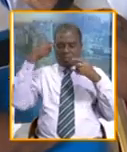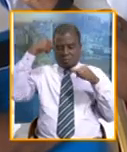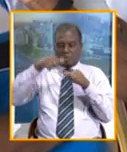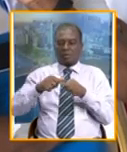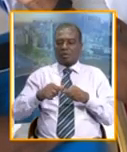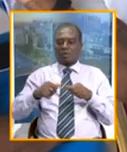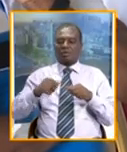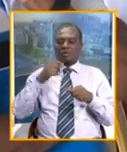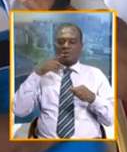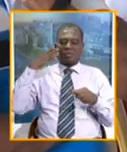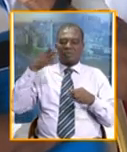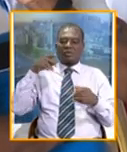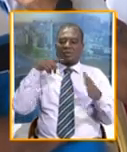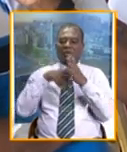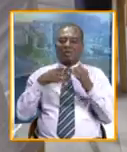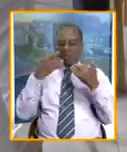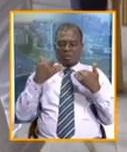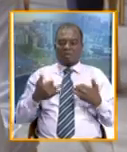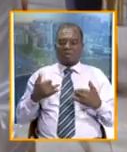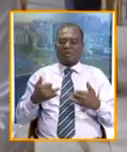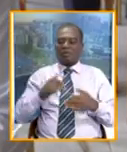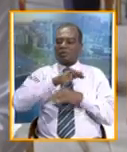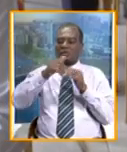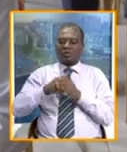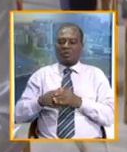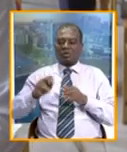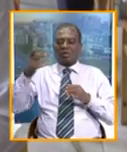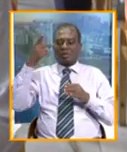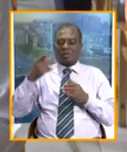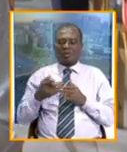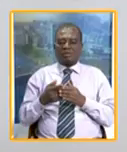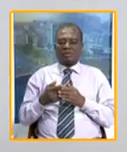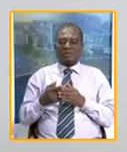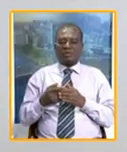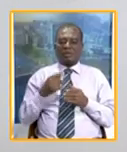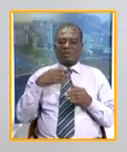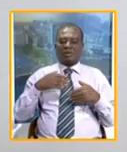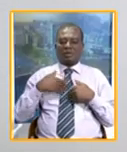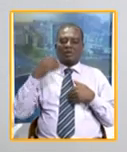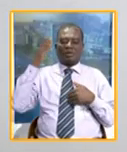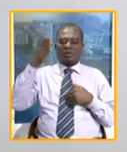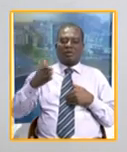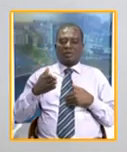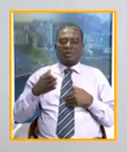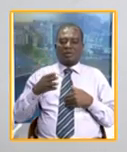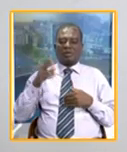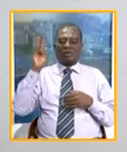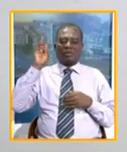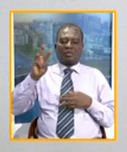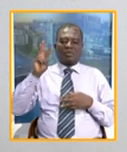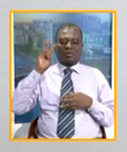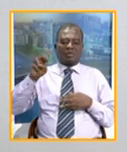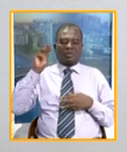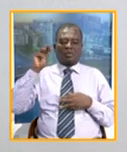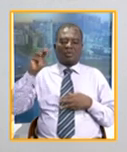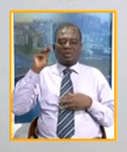gouvernement sera aussi marqué par la présence de l'ensemble de la classe politique ivoirienne. Il y aura des interventions